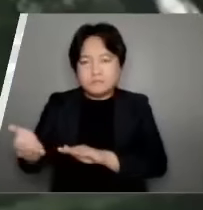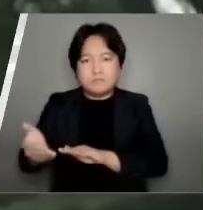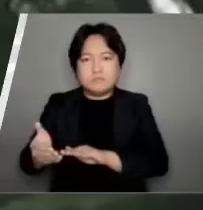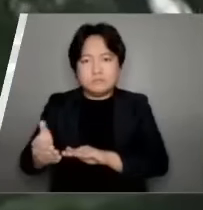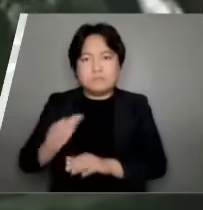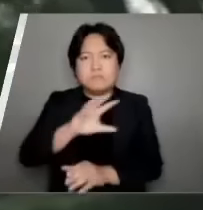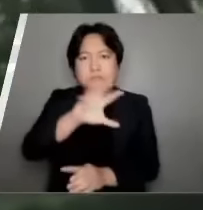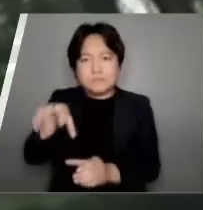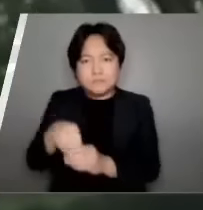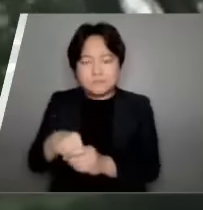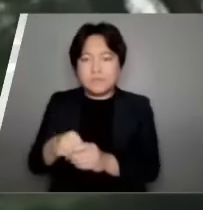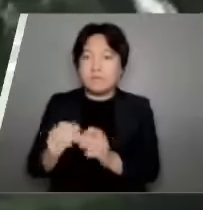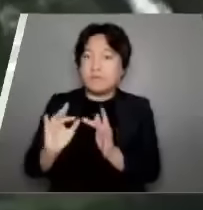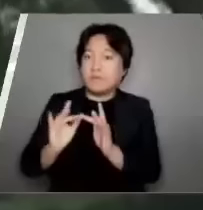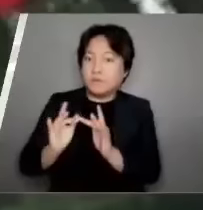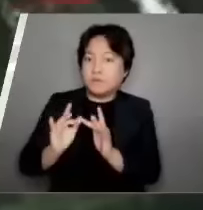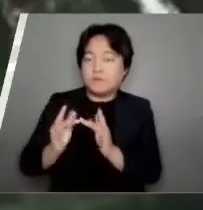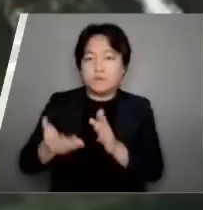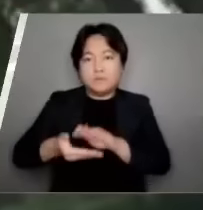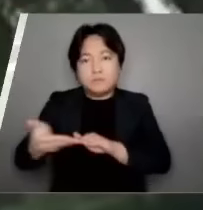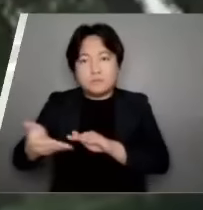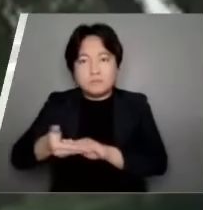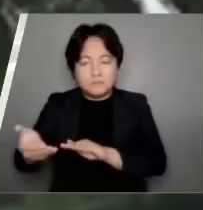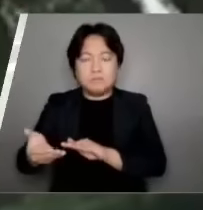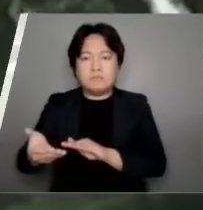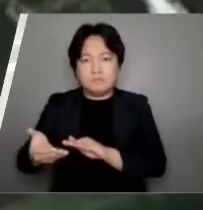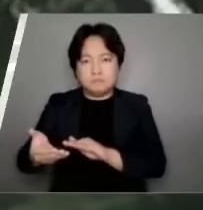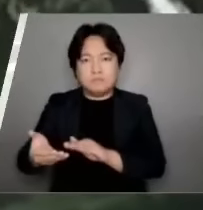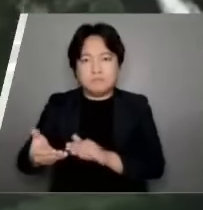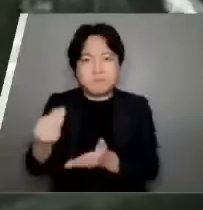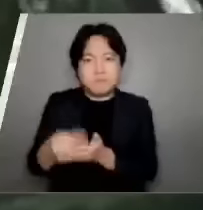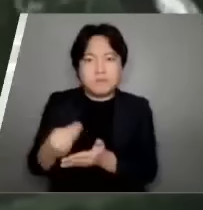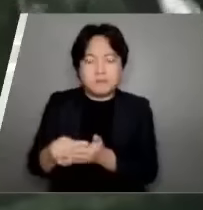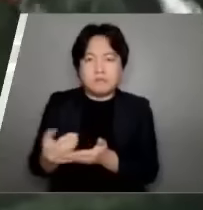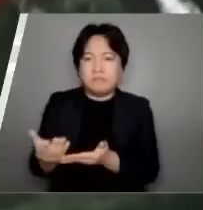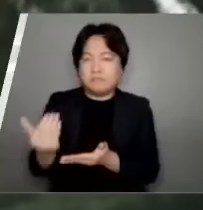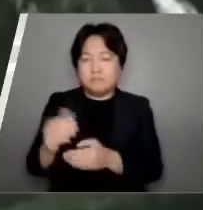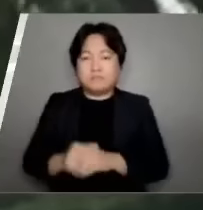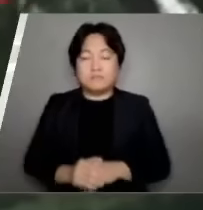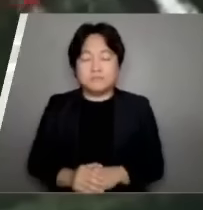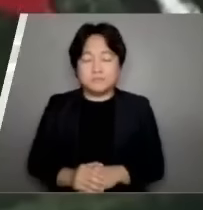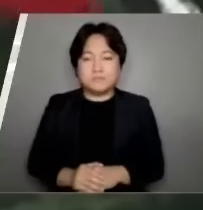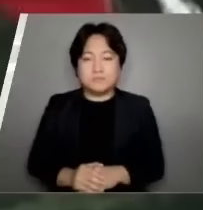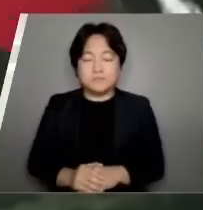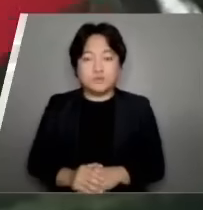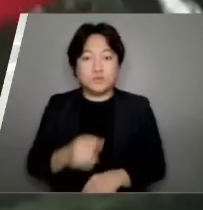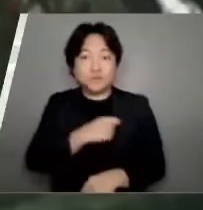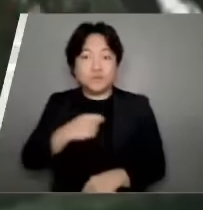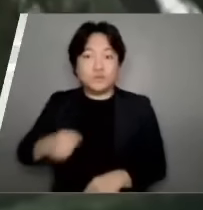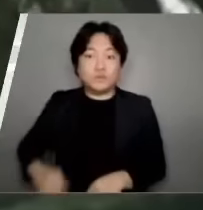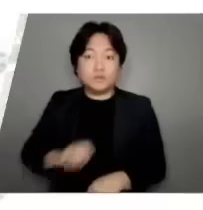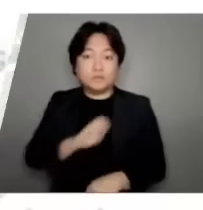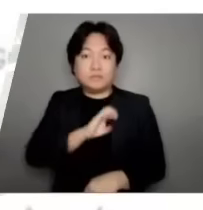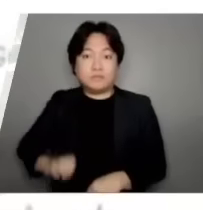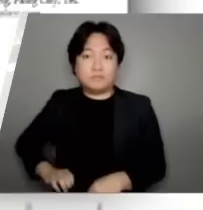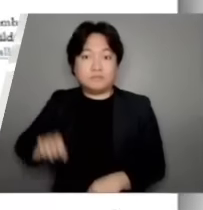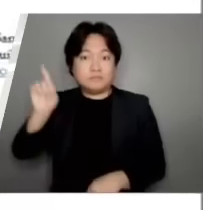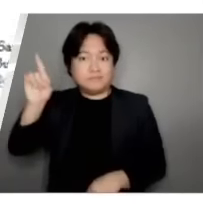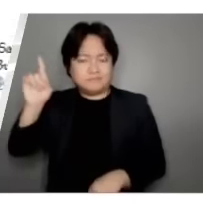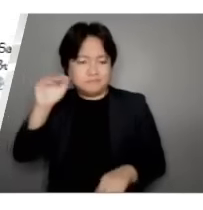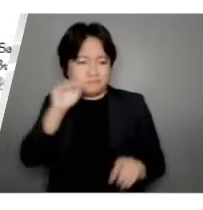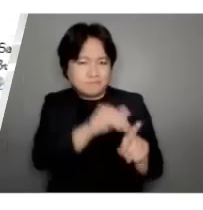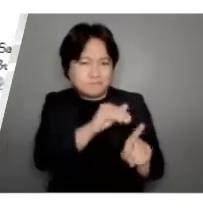at overseas gambling. Mismong Chinese embassy na nga ang umapela noon sa Pilipinas, iban na ang mga pogo.